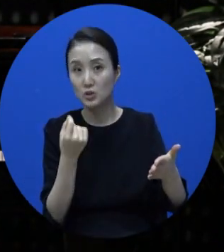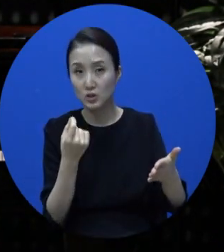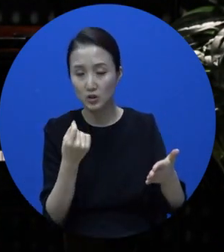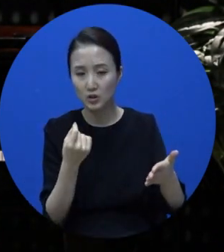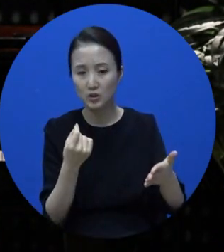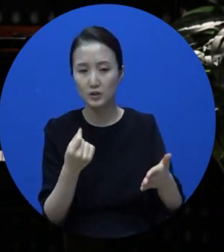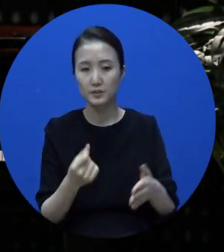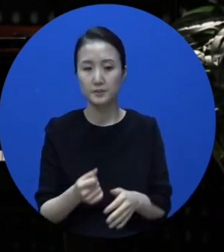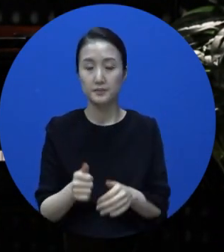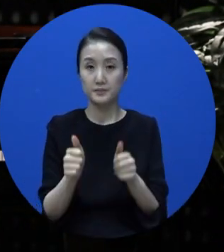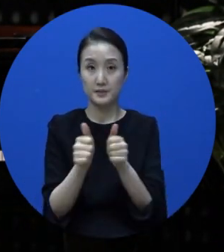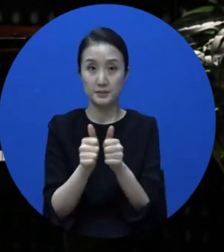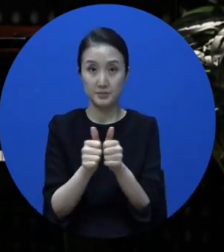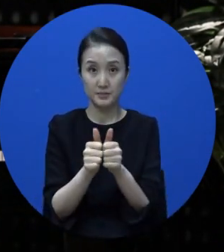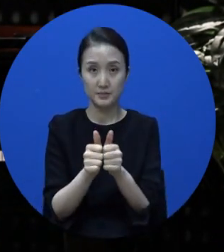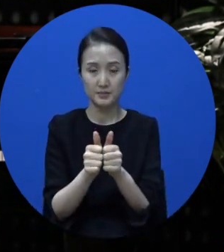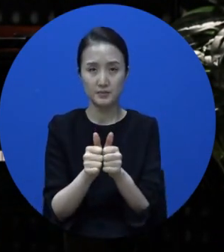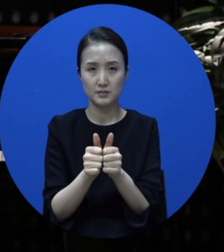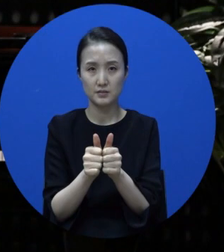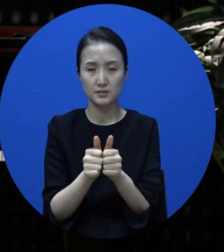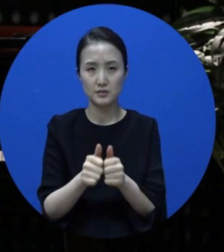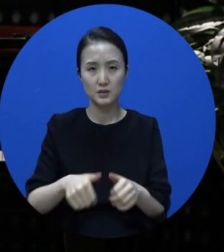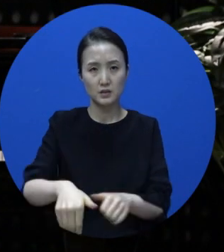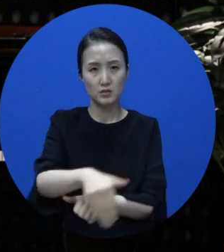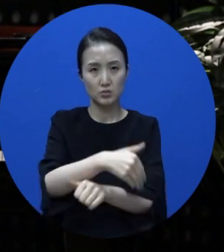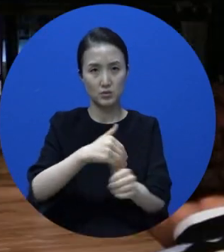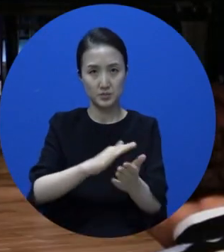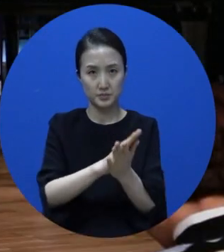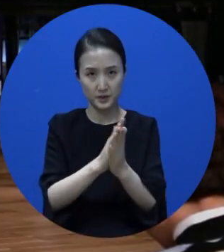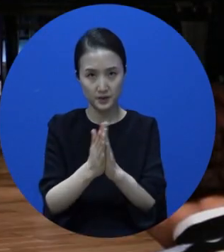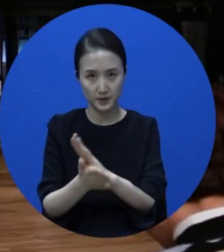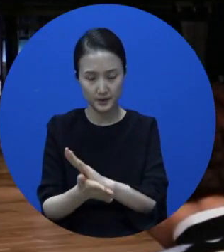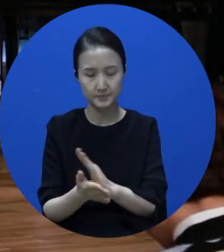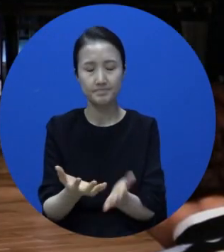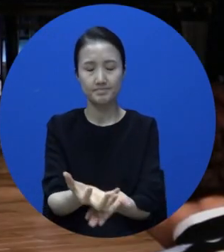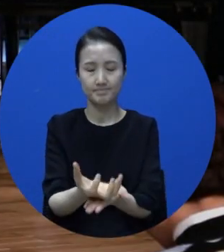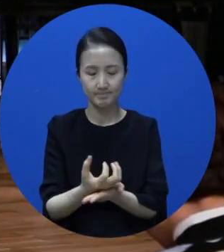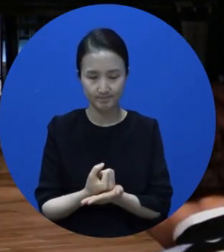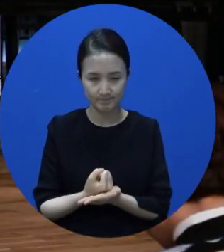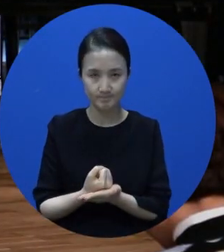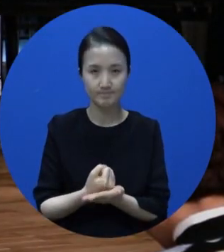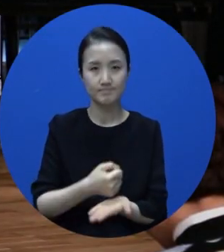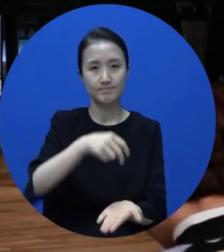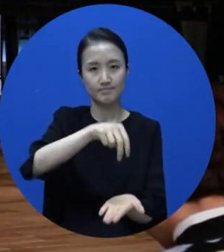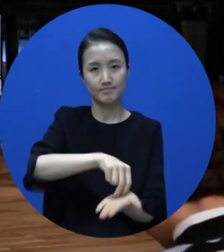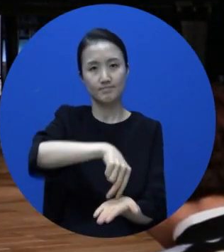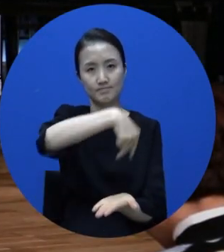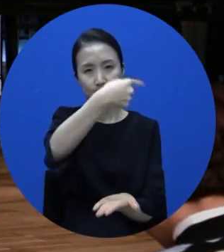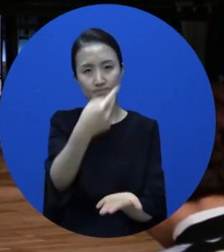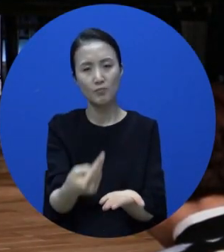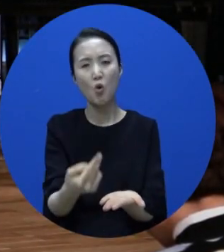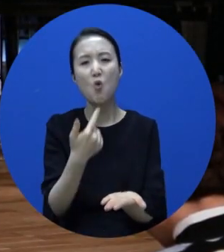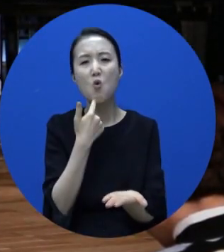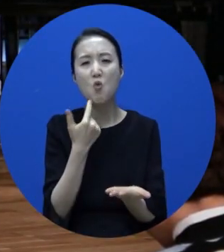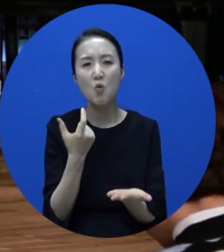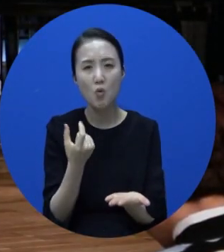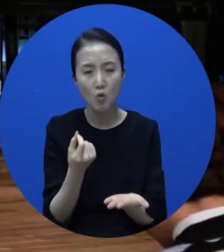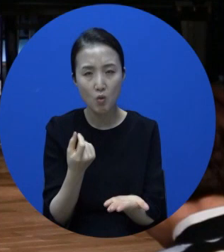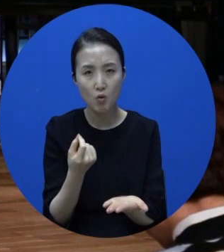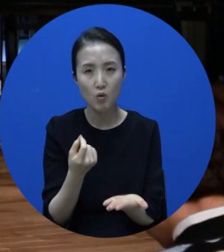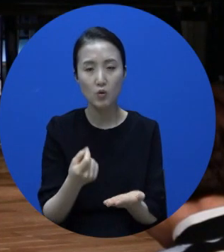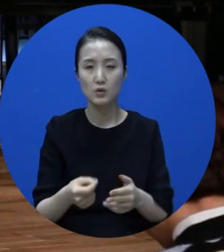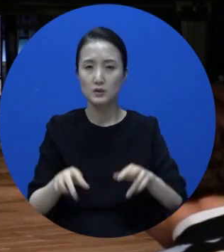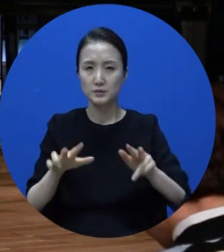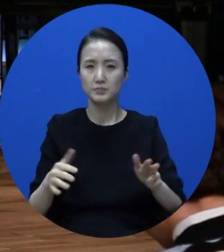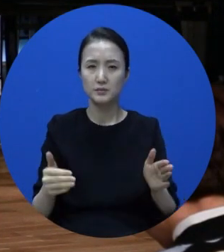보시는 것처럼 이 선수가 변화된 환경에 맞게 달리 뛰는 시도를 했듯이